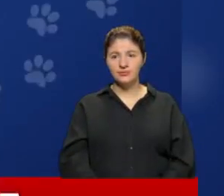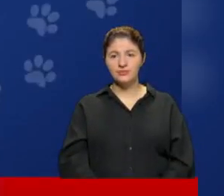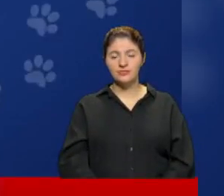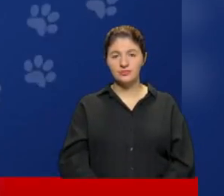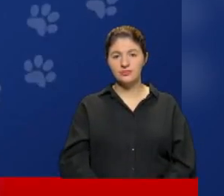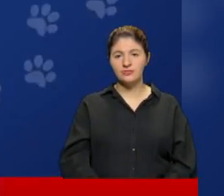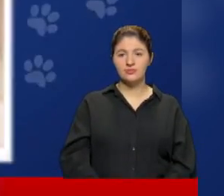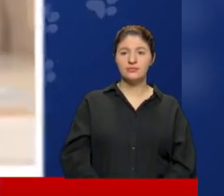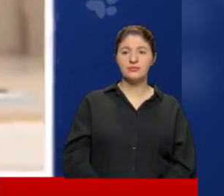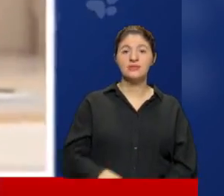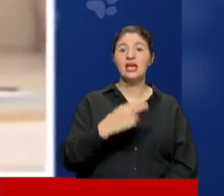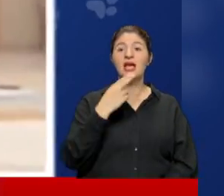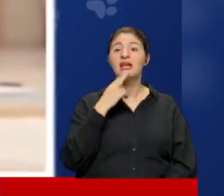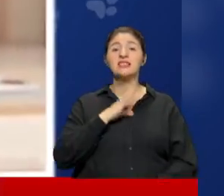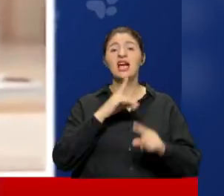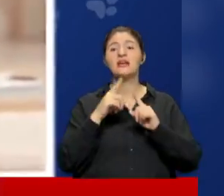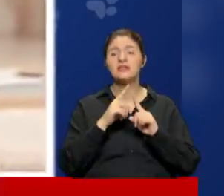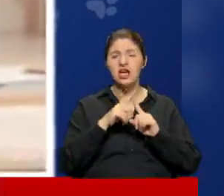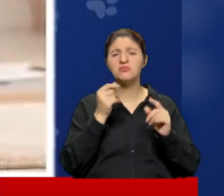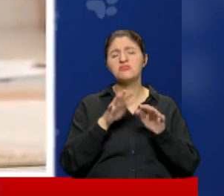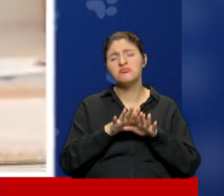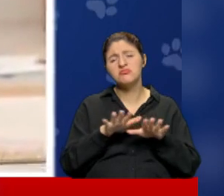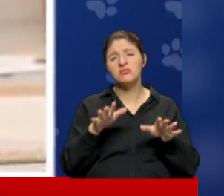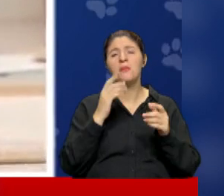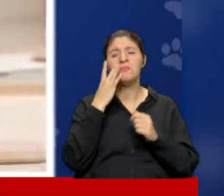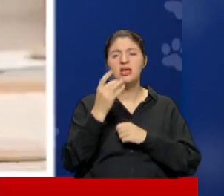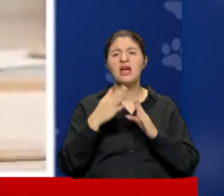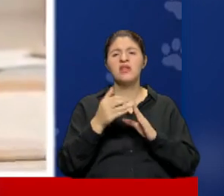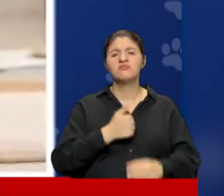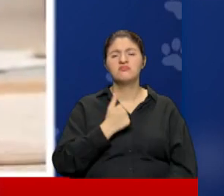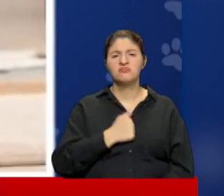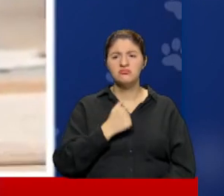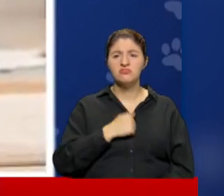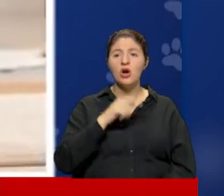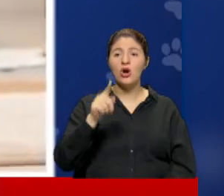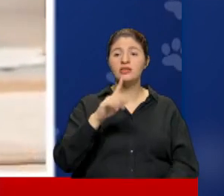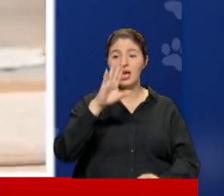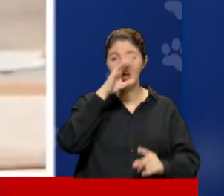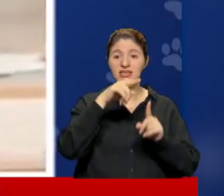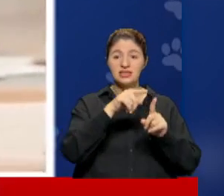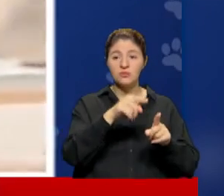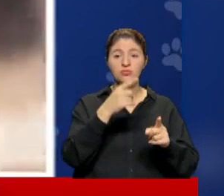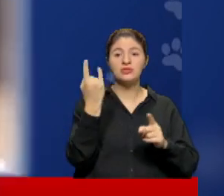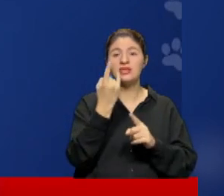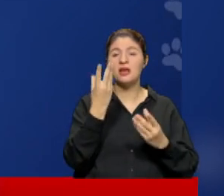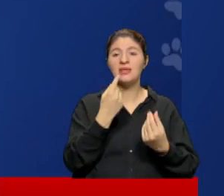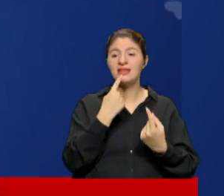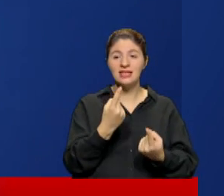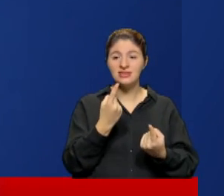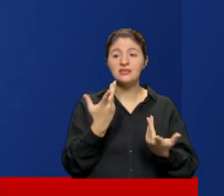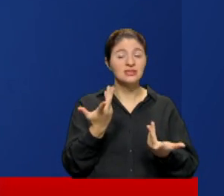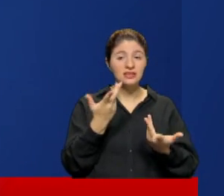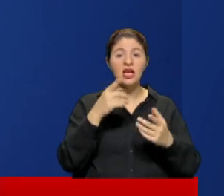buluşalım kızınız tarçın biraz durgunlaştı Belli ki evde çok sıkıldı onunla İstanbul'u turam Ne dersiniz